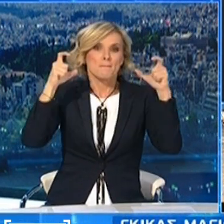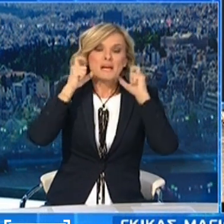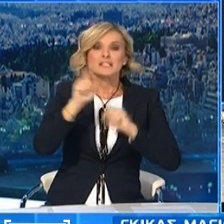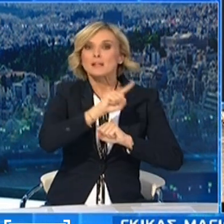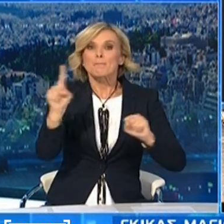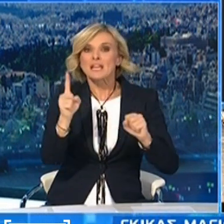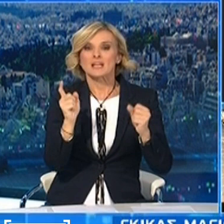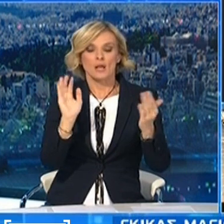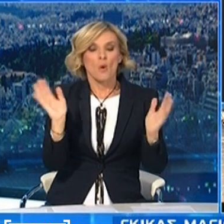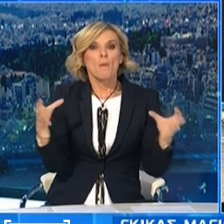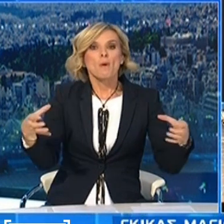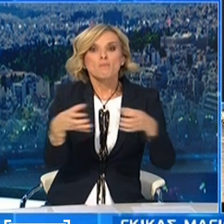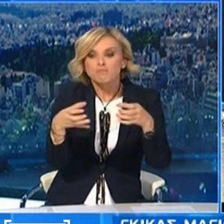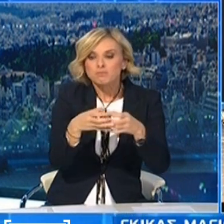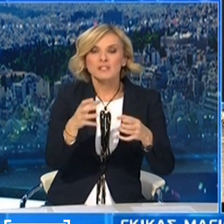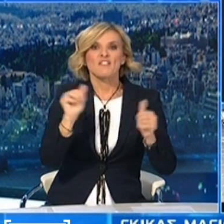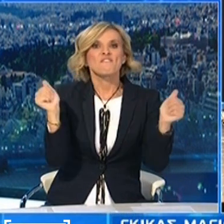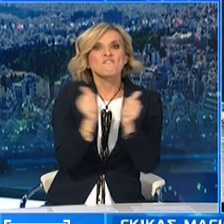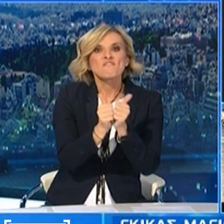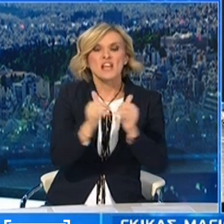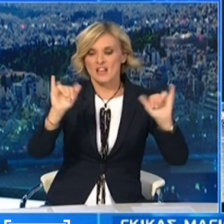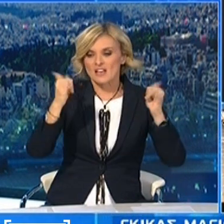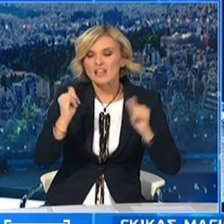με άτομα που δεν ανήκουν στον στενό κοινωνικό τους κύκλο.